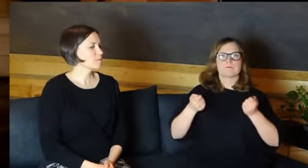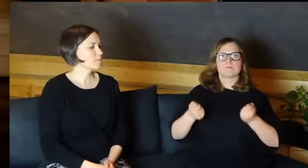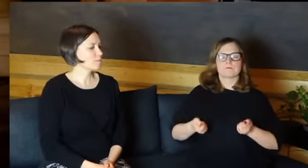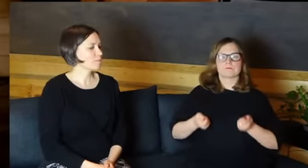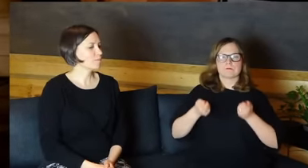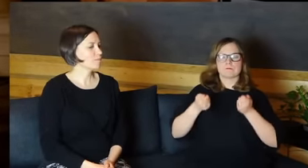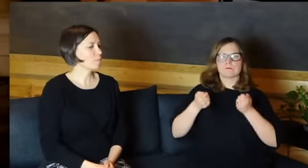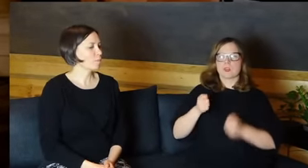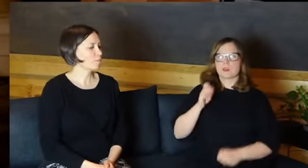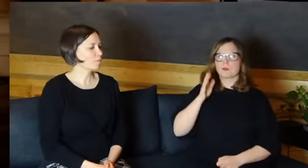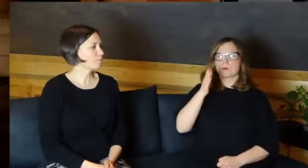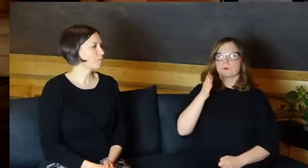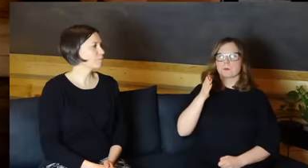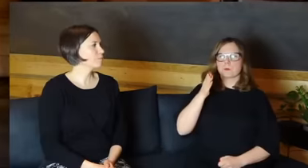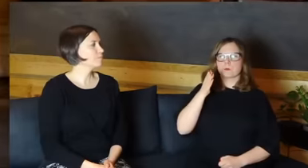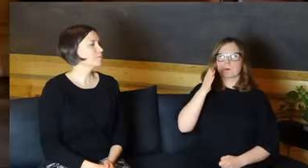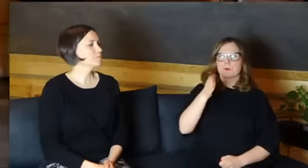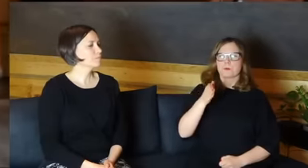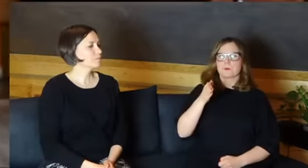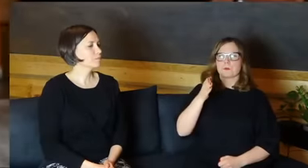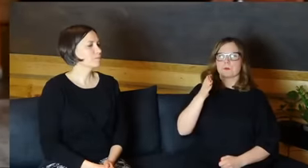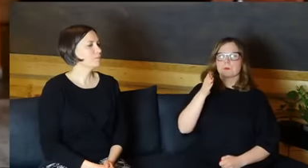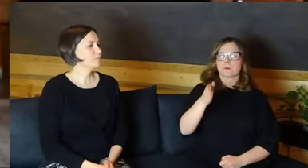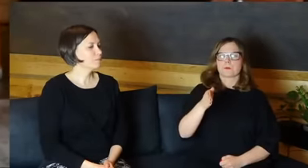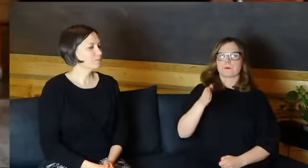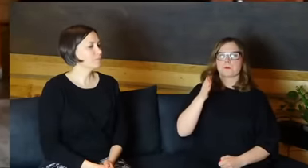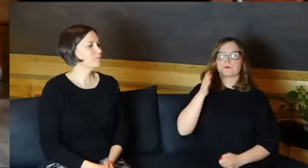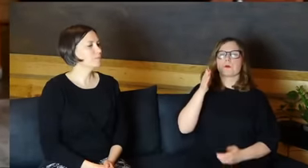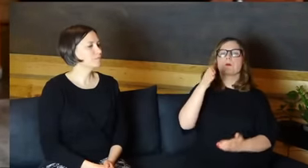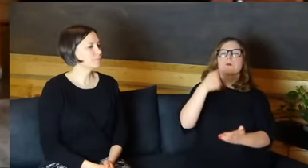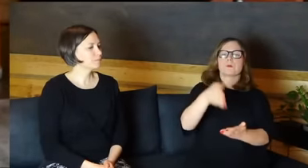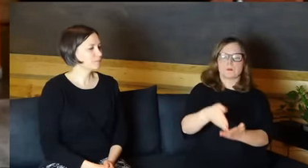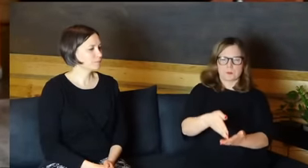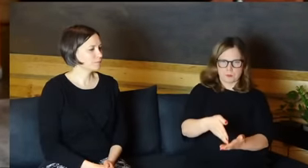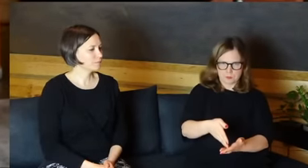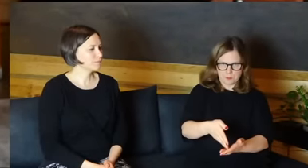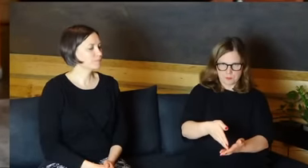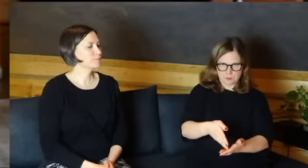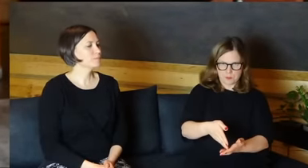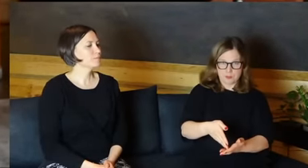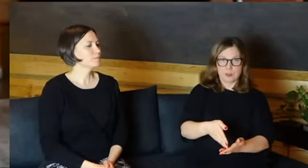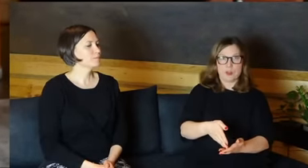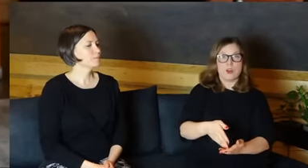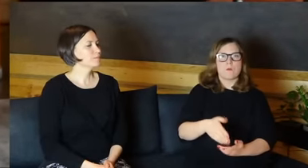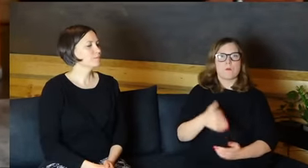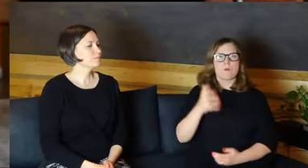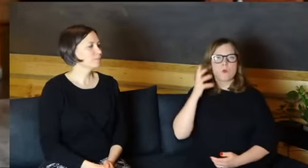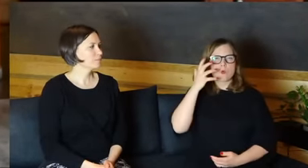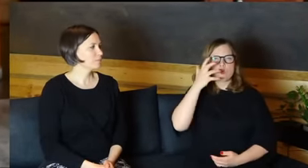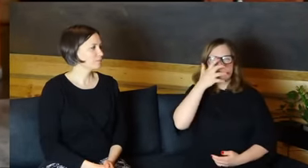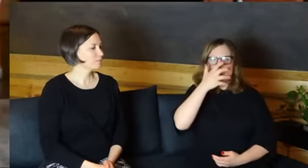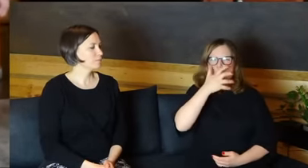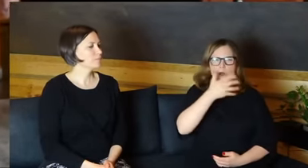ratsuillaan siihen asti, kun hän tuli